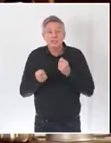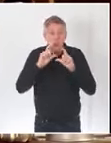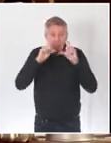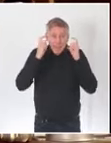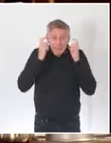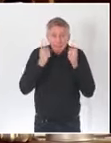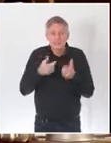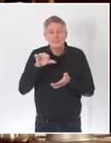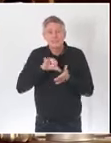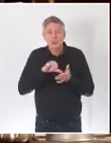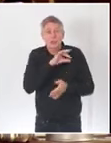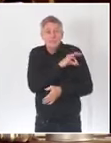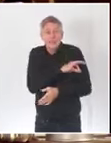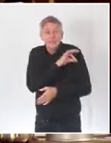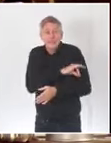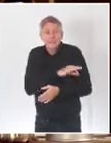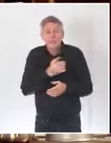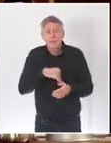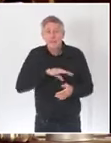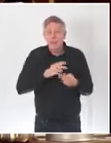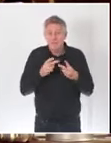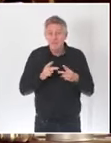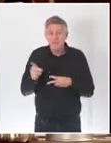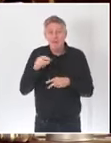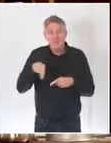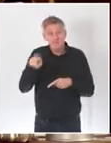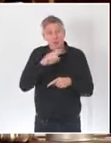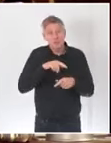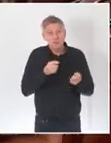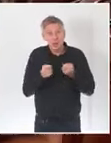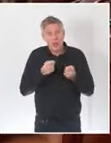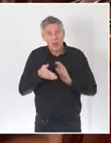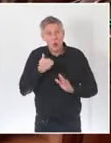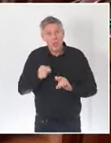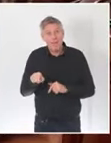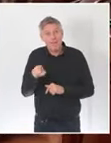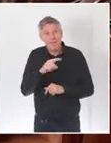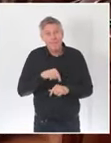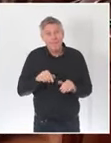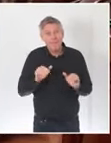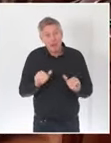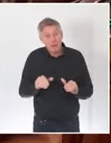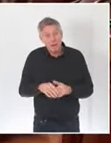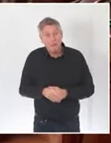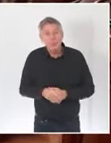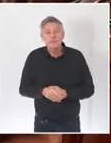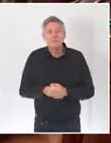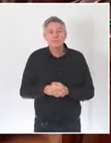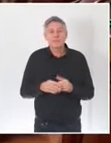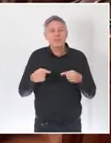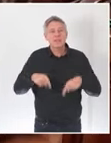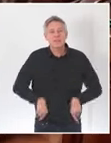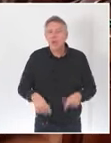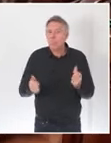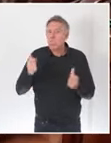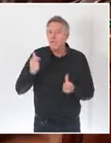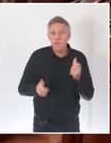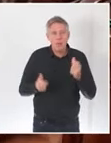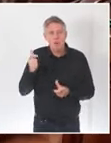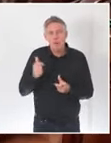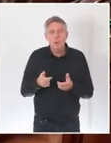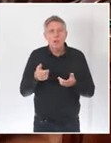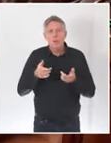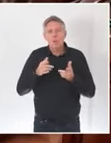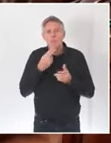centres de vaccination par les collectivités locales en grande partie, et qui remplissent aujourd'hui en lieu et place d'un État défaillant un certain nombre de